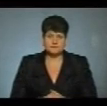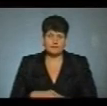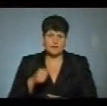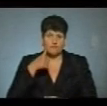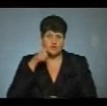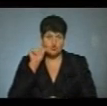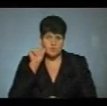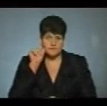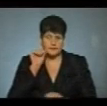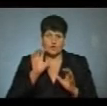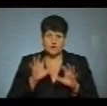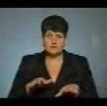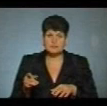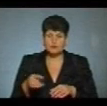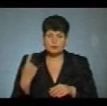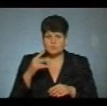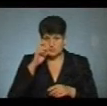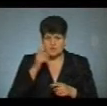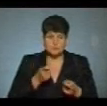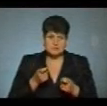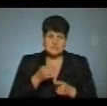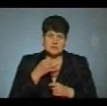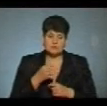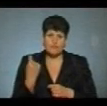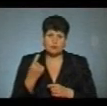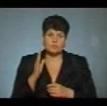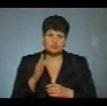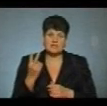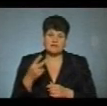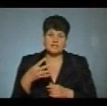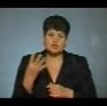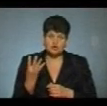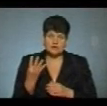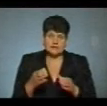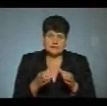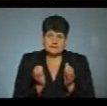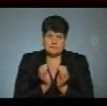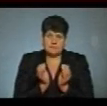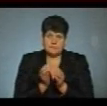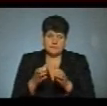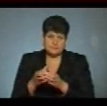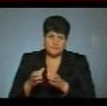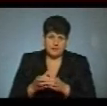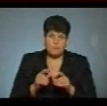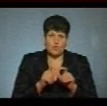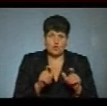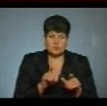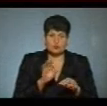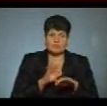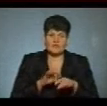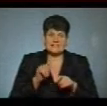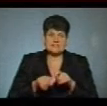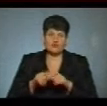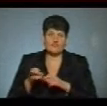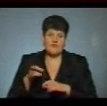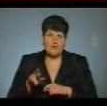вчора голова Тернопільської обласної державної адміністрації сказав, що в області буде 24 мобільних пункти, де будуть проводити тестування. Що